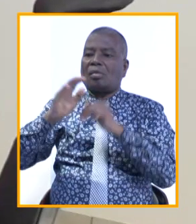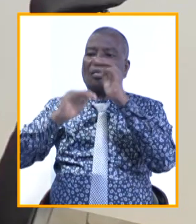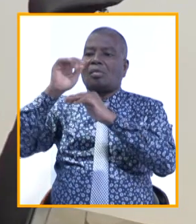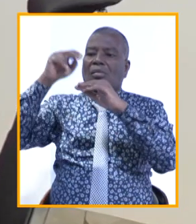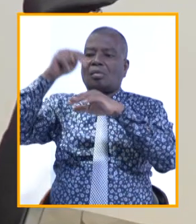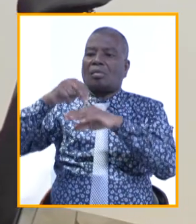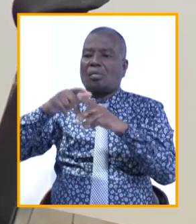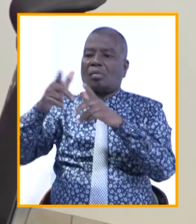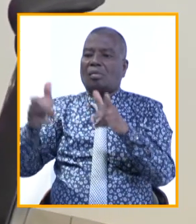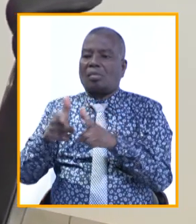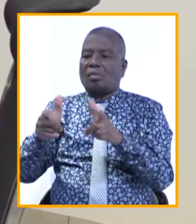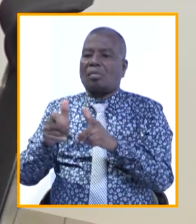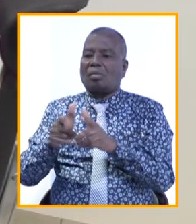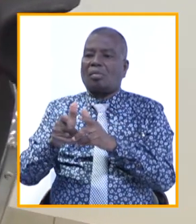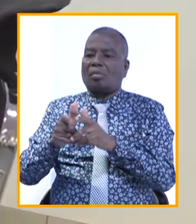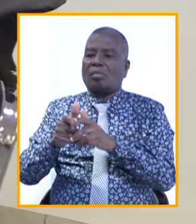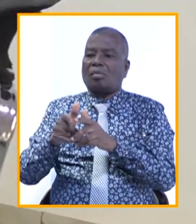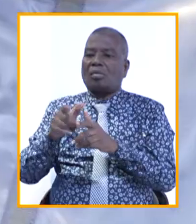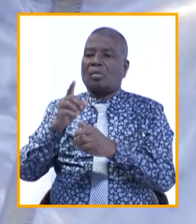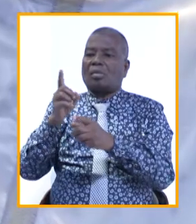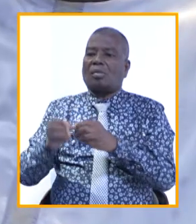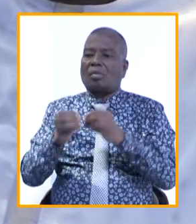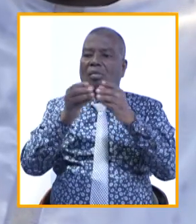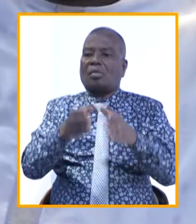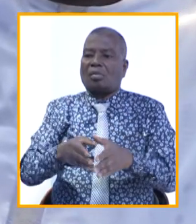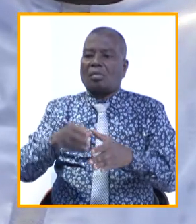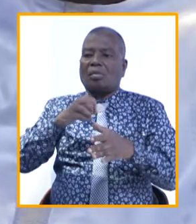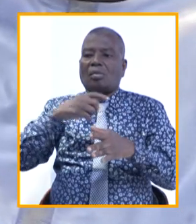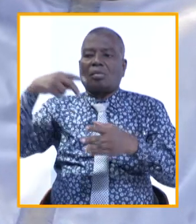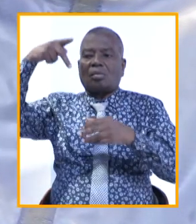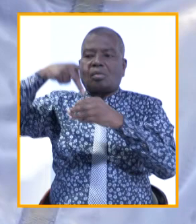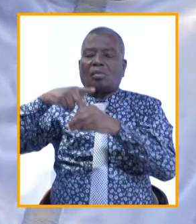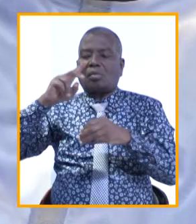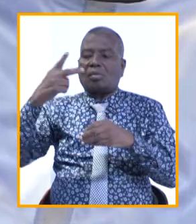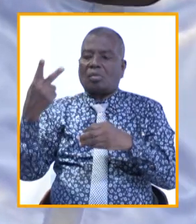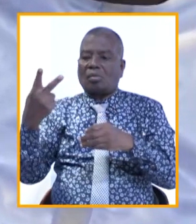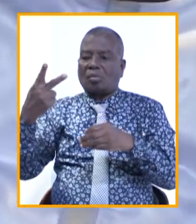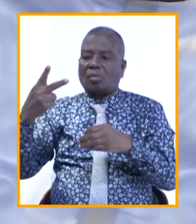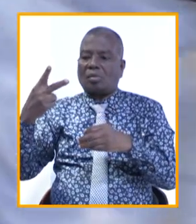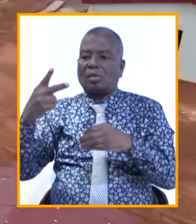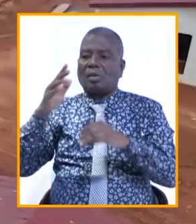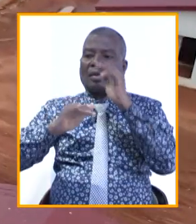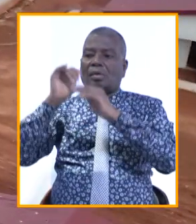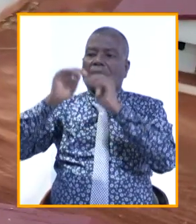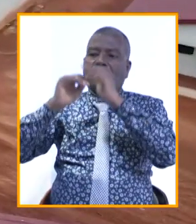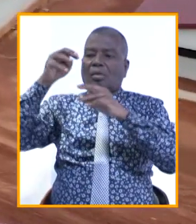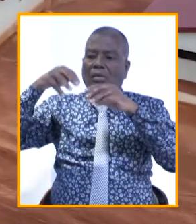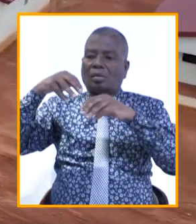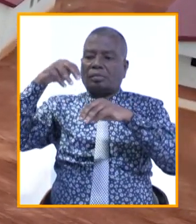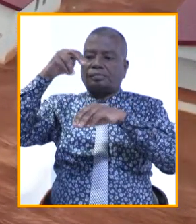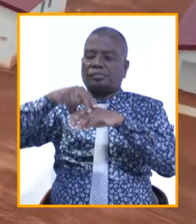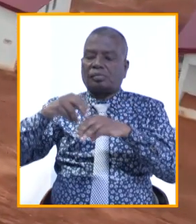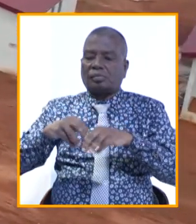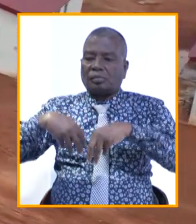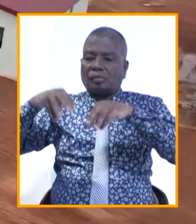de la plateforme multimodale et du dépôt d'hydrocarbures. Lot 2, la construction du marché à bétail et de